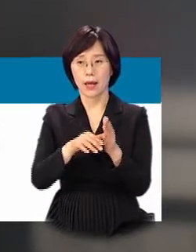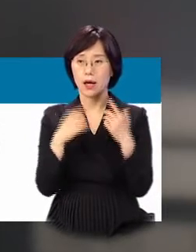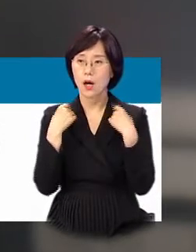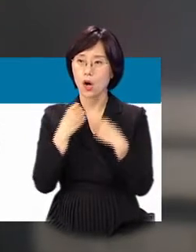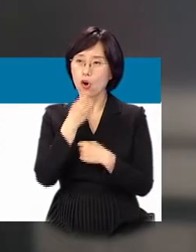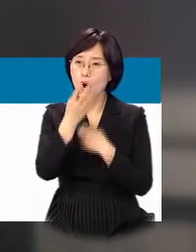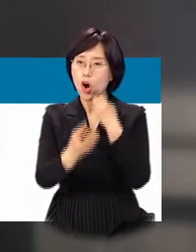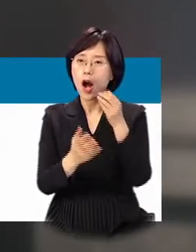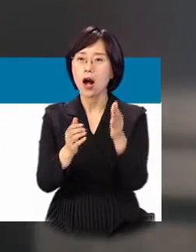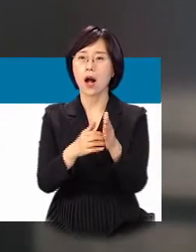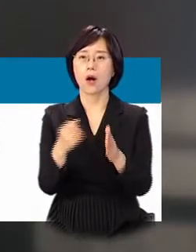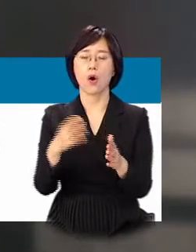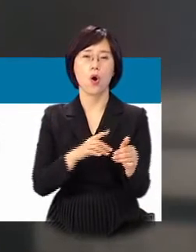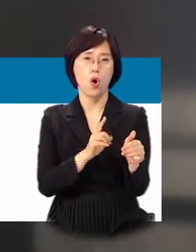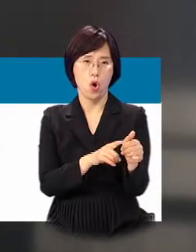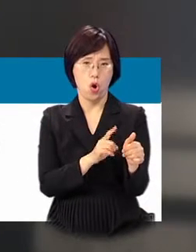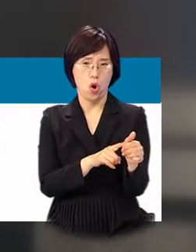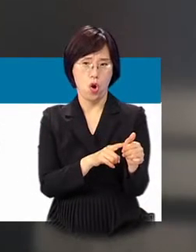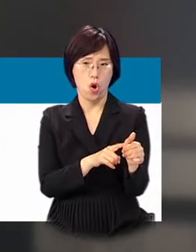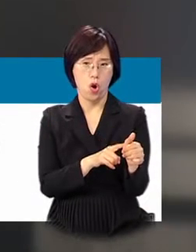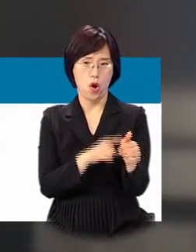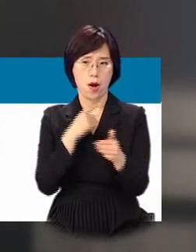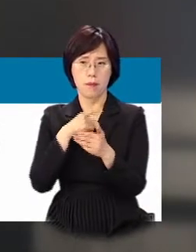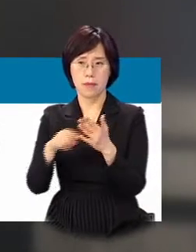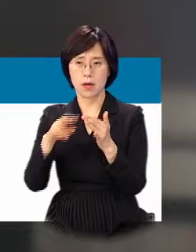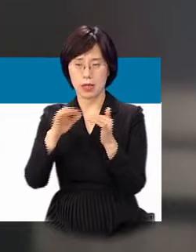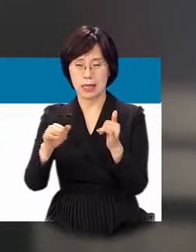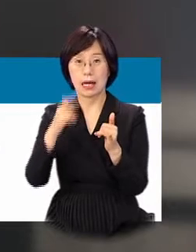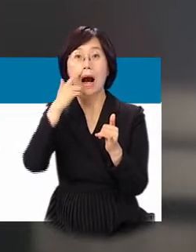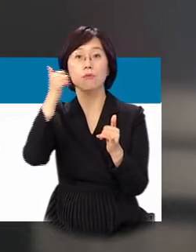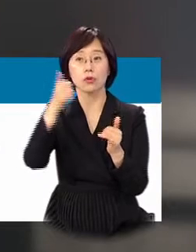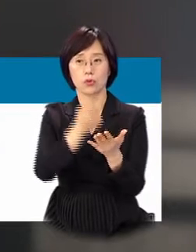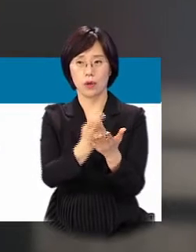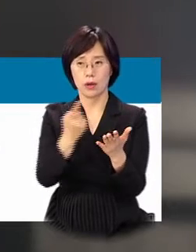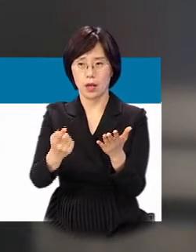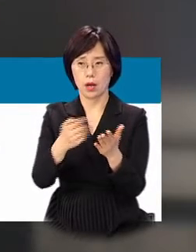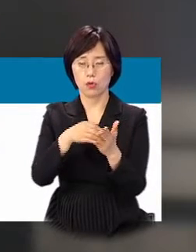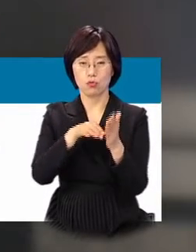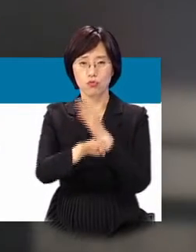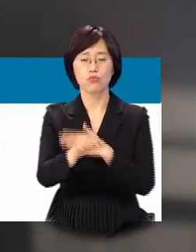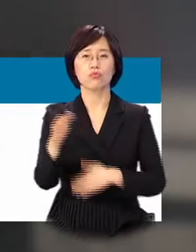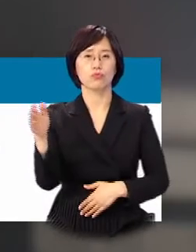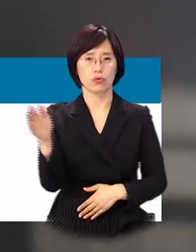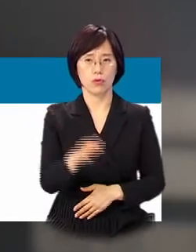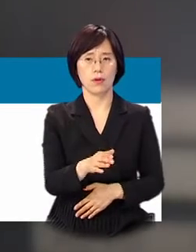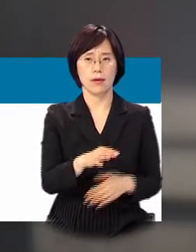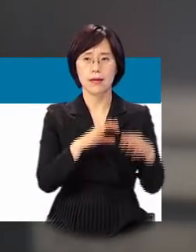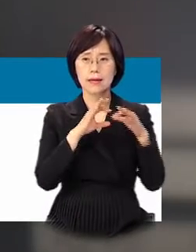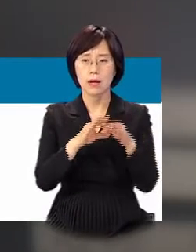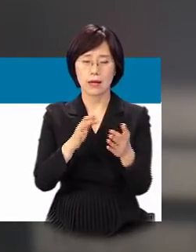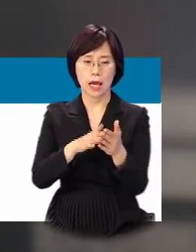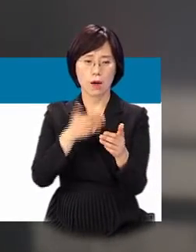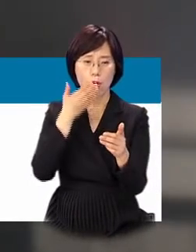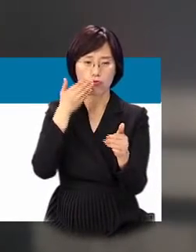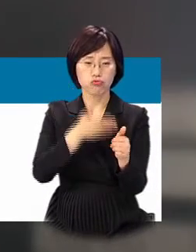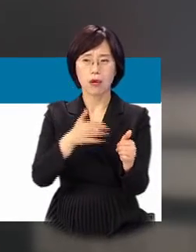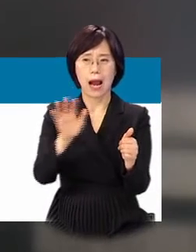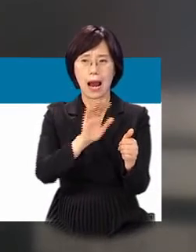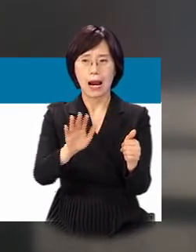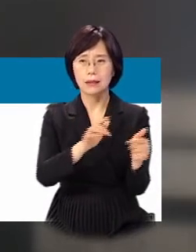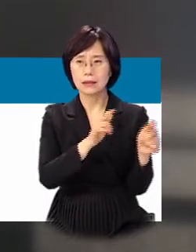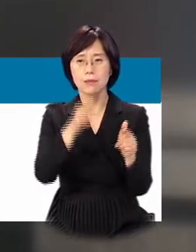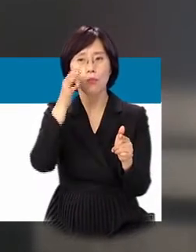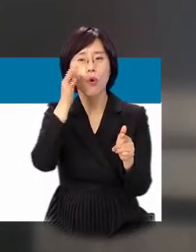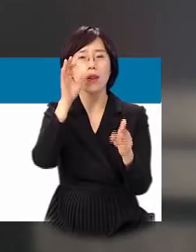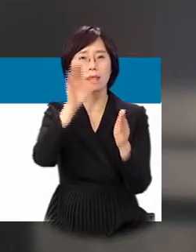구체적으로 자백 진술을 했고, 또한 피고인이 피해자가 퇴원한 이후부터 투약을 전혀 하지 않은 사정 등을